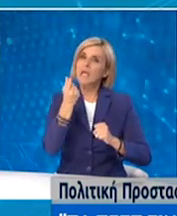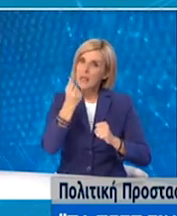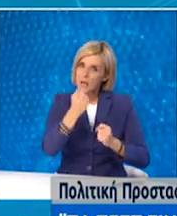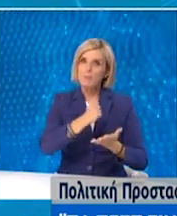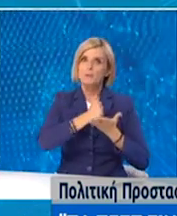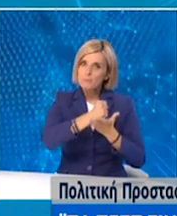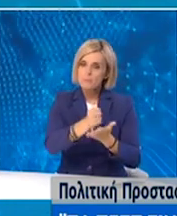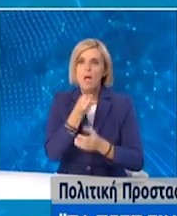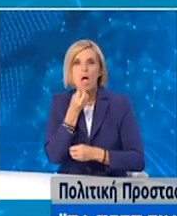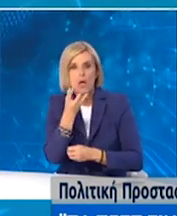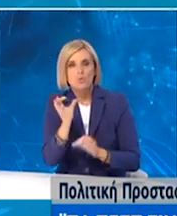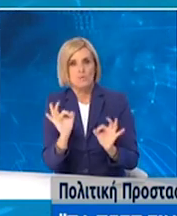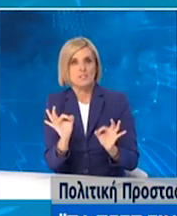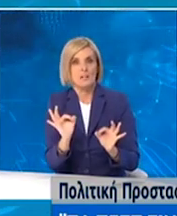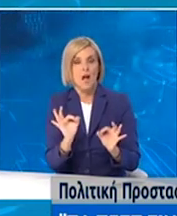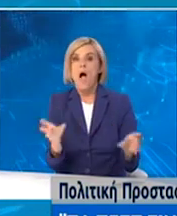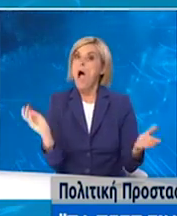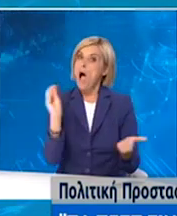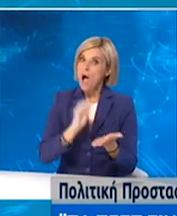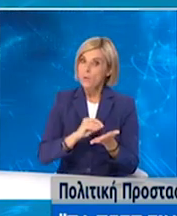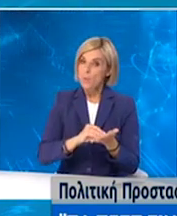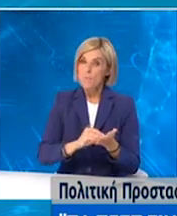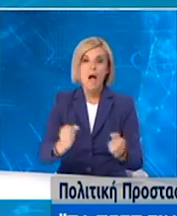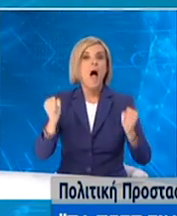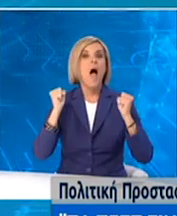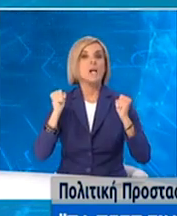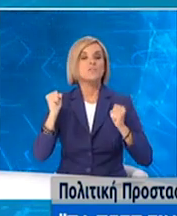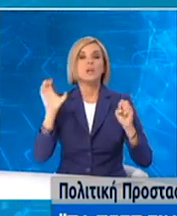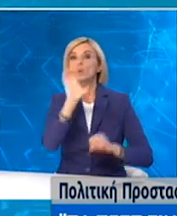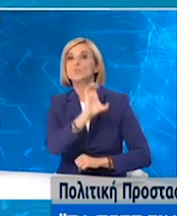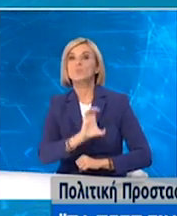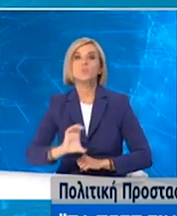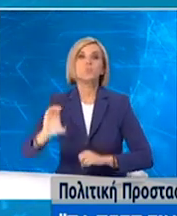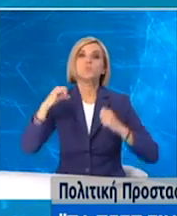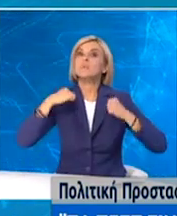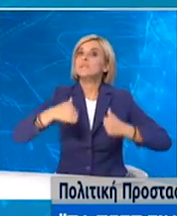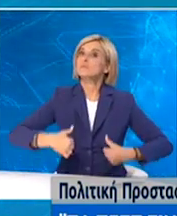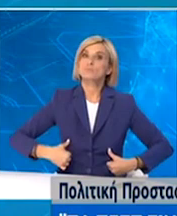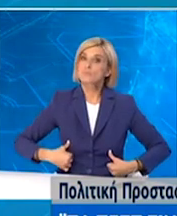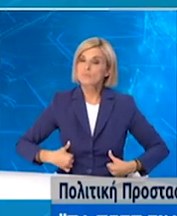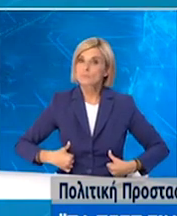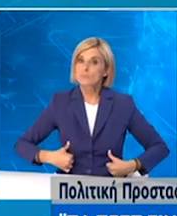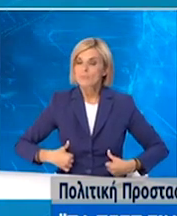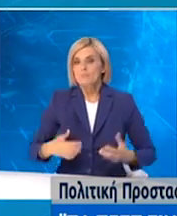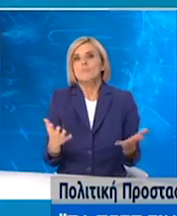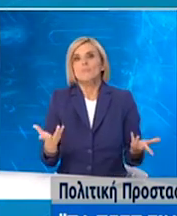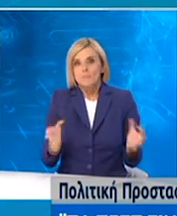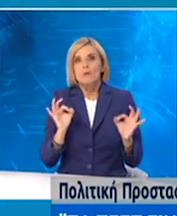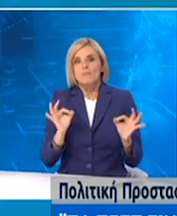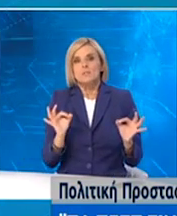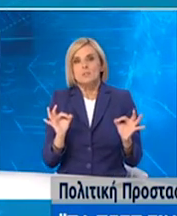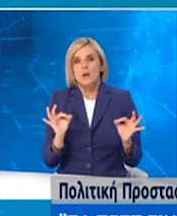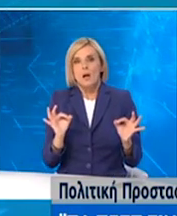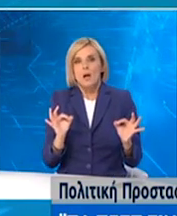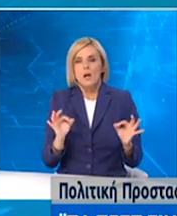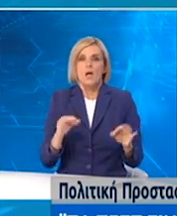έχει ασφαλή τουρισμό και αντιλαμβάνεστε ότι όλο αυτό όταν μπει σε μια